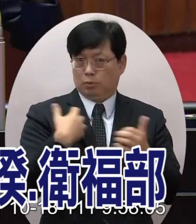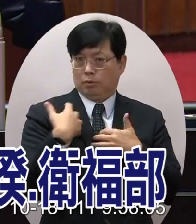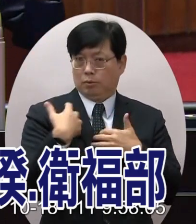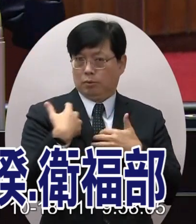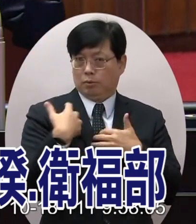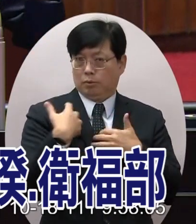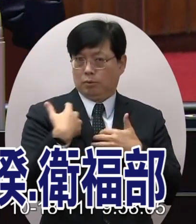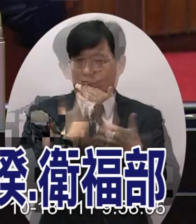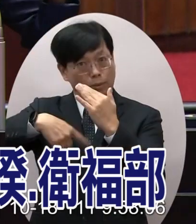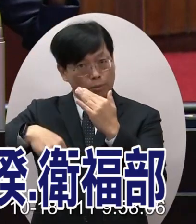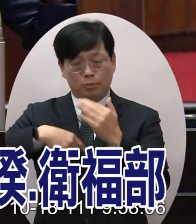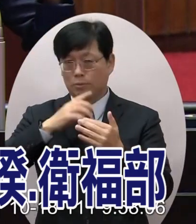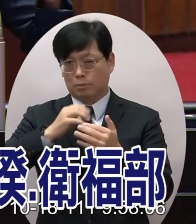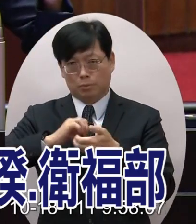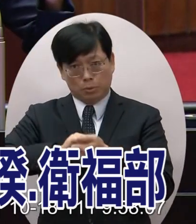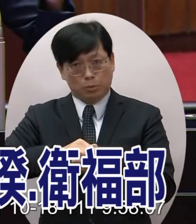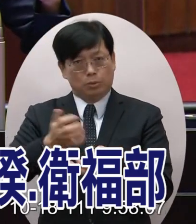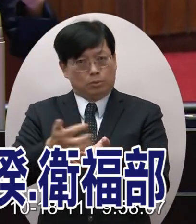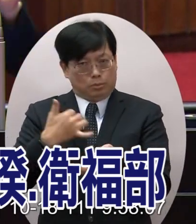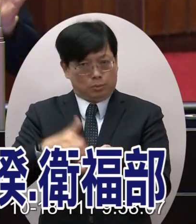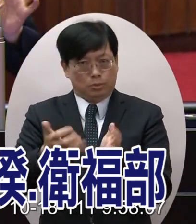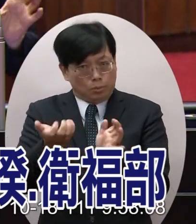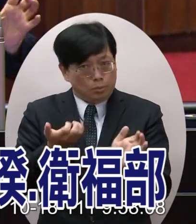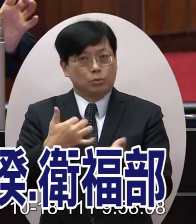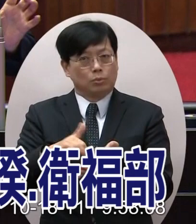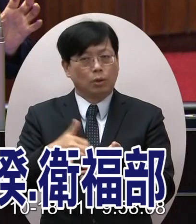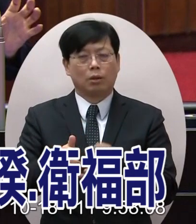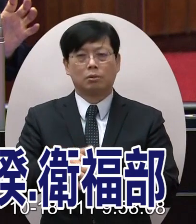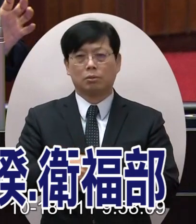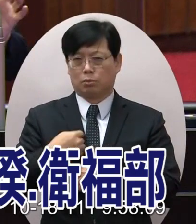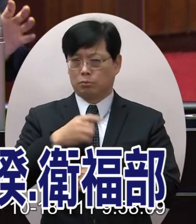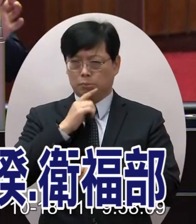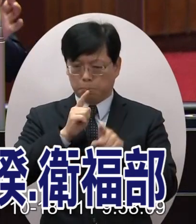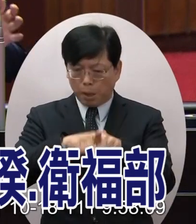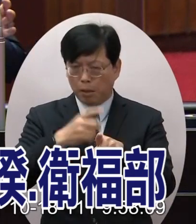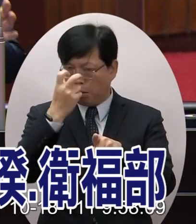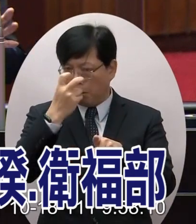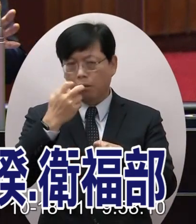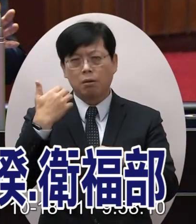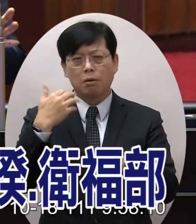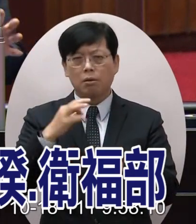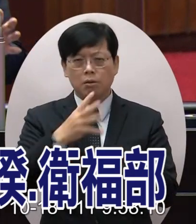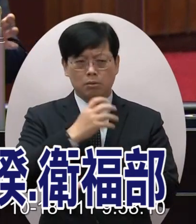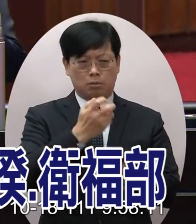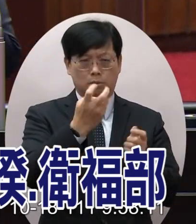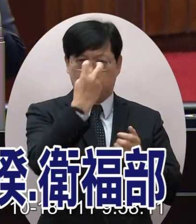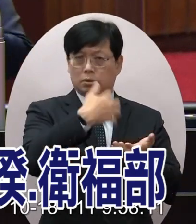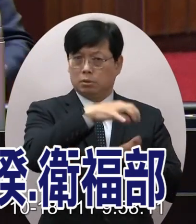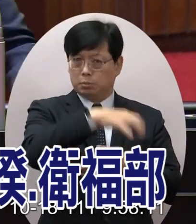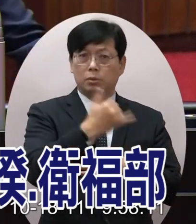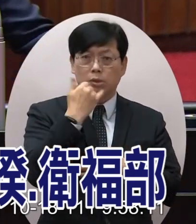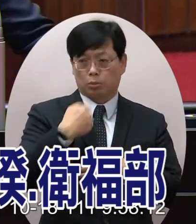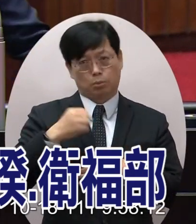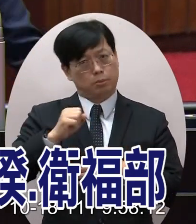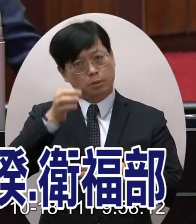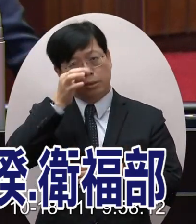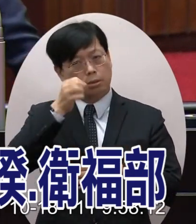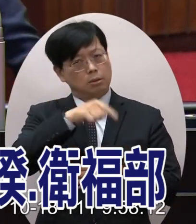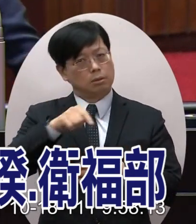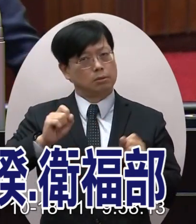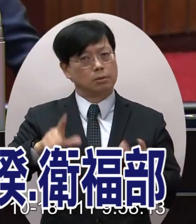立法院我们是在决定这个预算，所以我们要有所本。为什么审计部可以看，立法院不能够